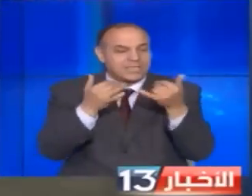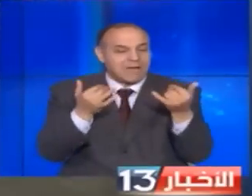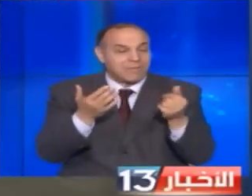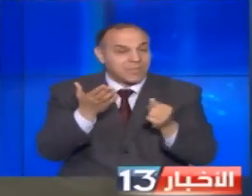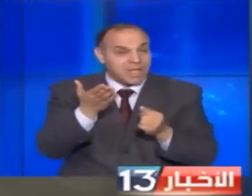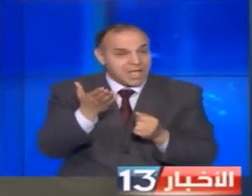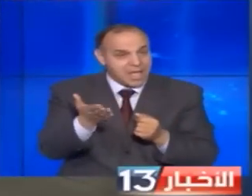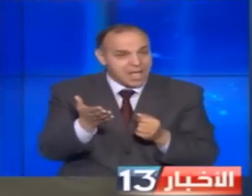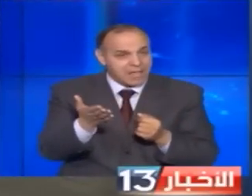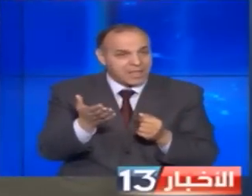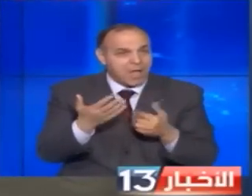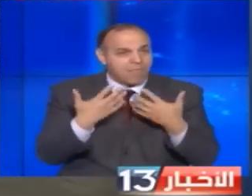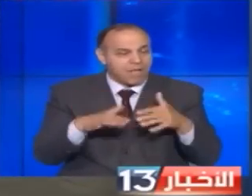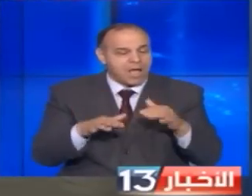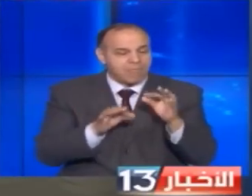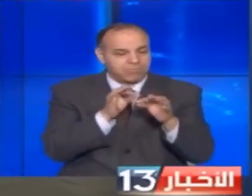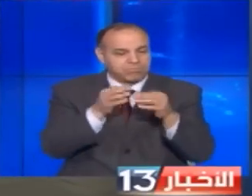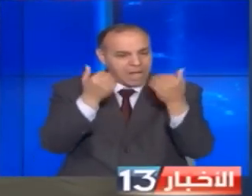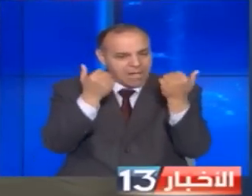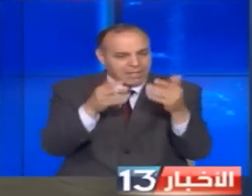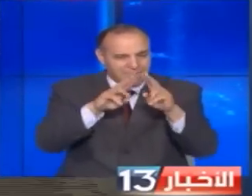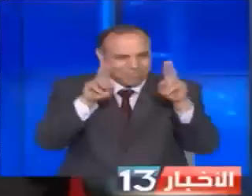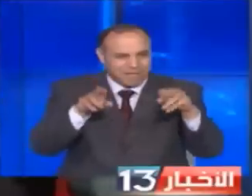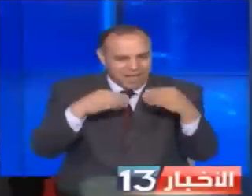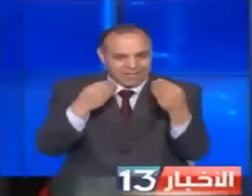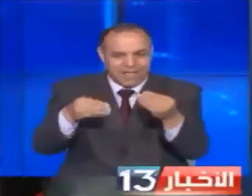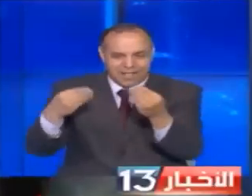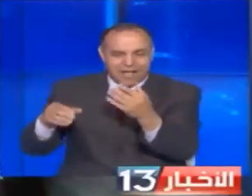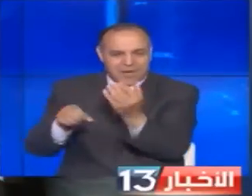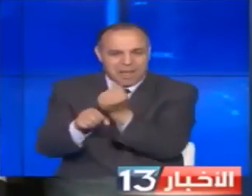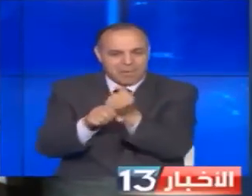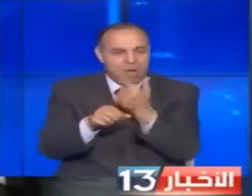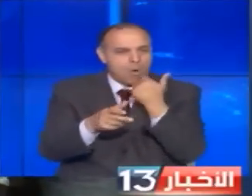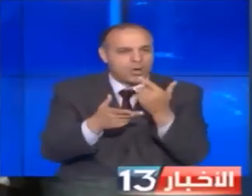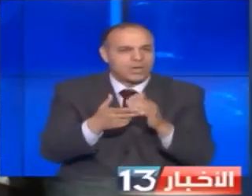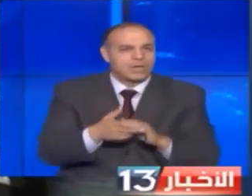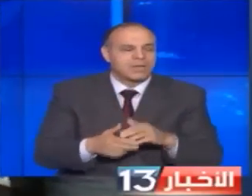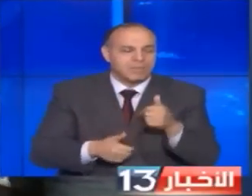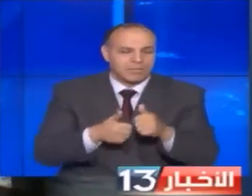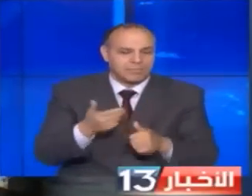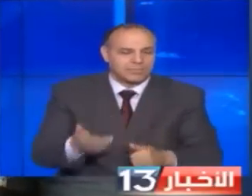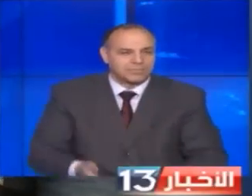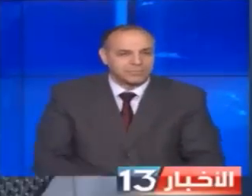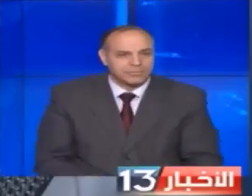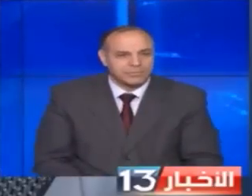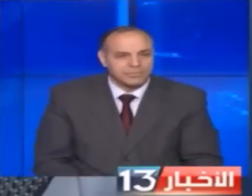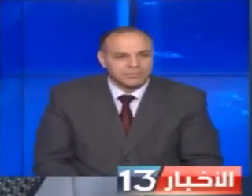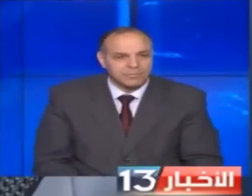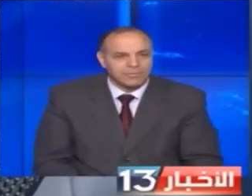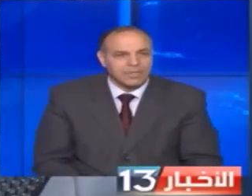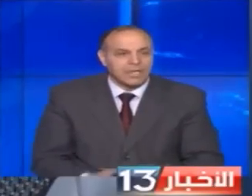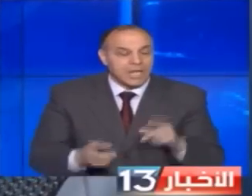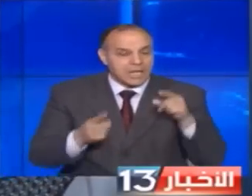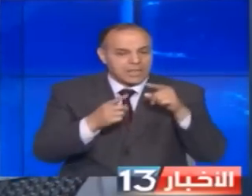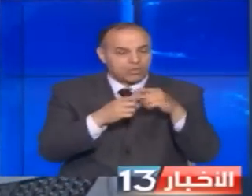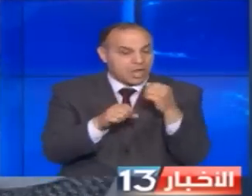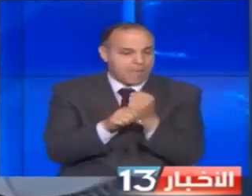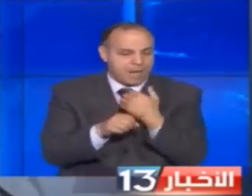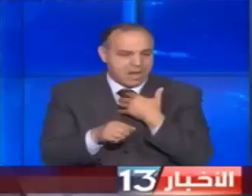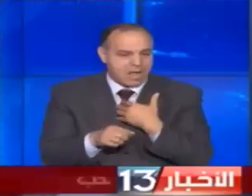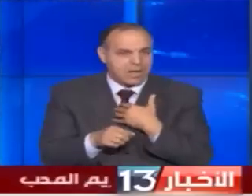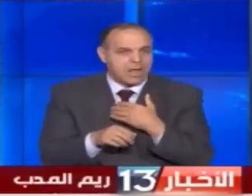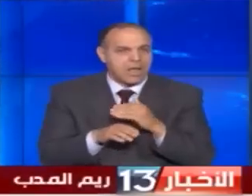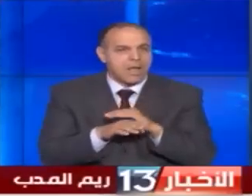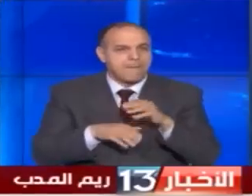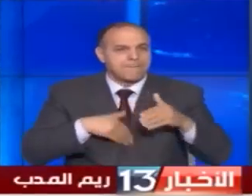وقد تم توزيع جوائز ها على المتوجين بها بهذه المناسبه التوجه لعمل اه حول